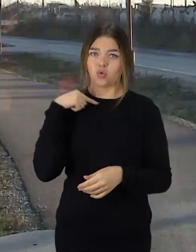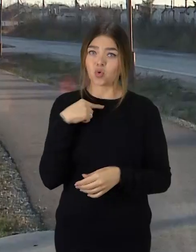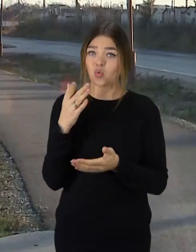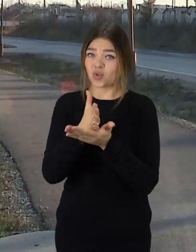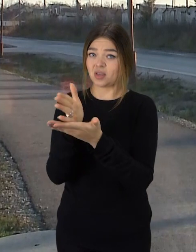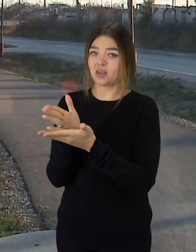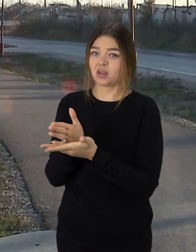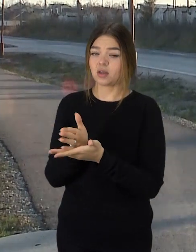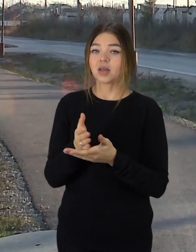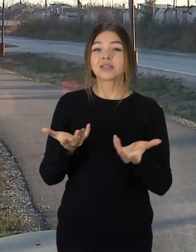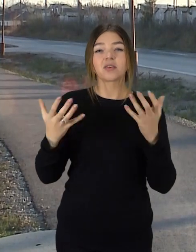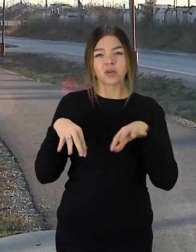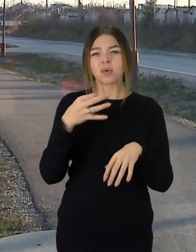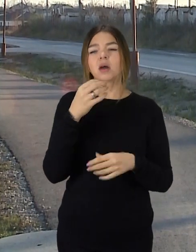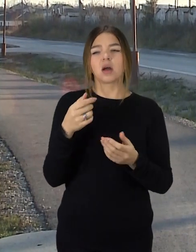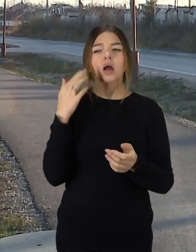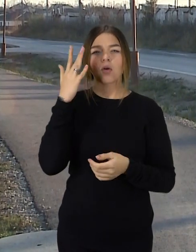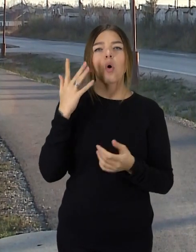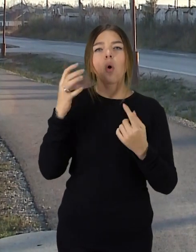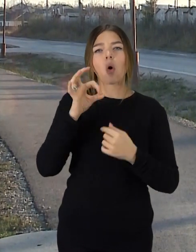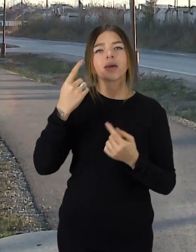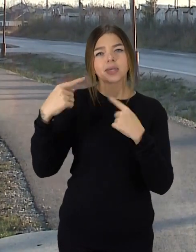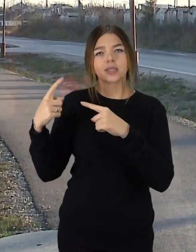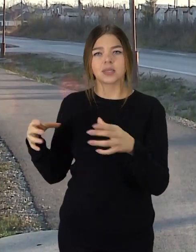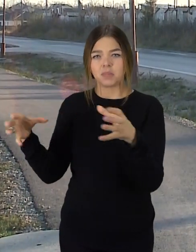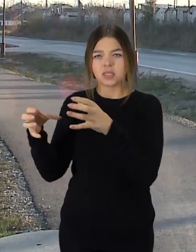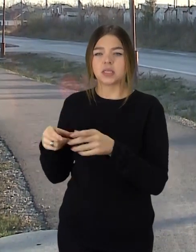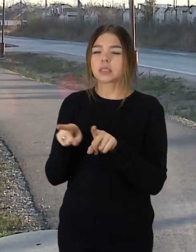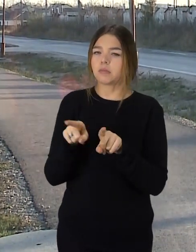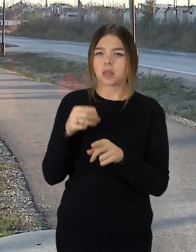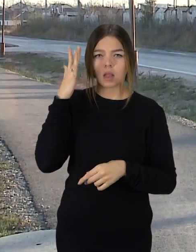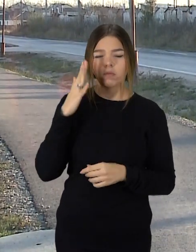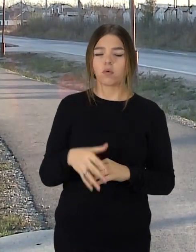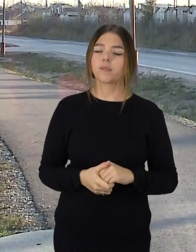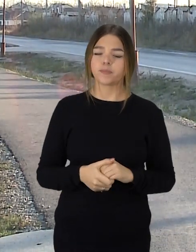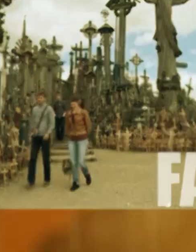daugiau. Kaip skelbės savivaldybė, klausiamas dėl kitų bendrijų taip pat yra sprendžiamas.